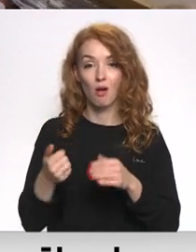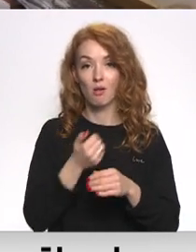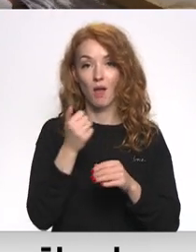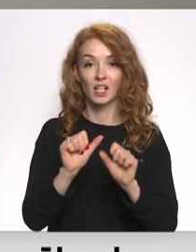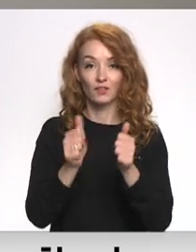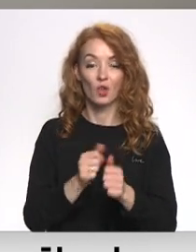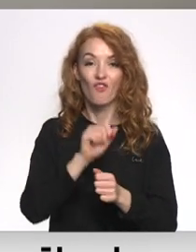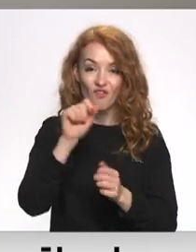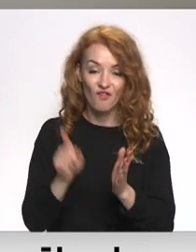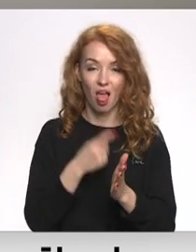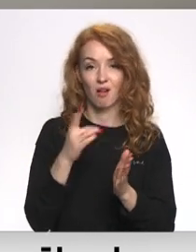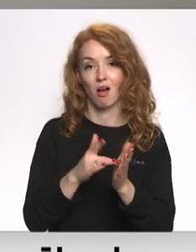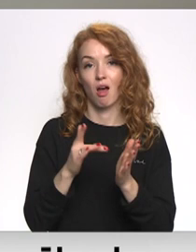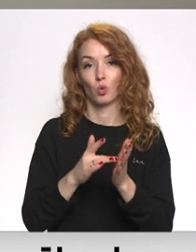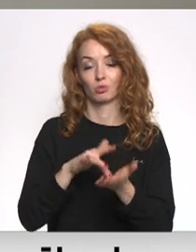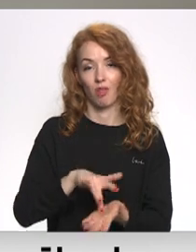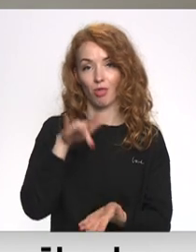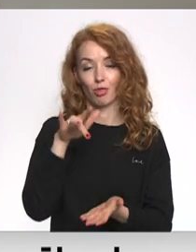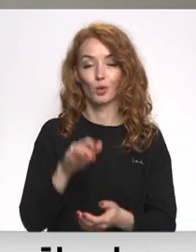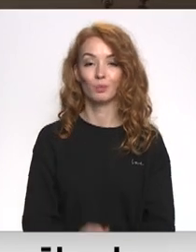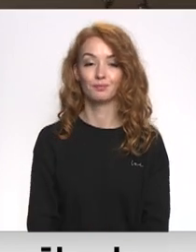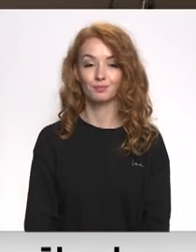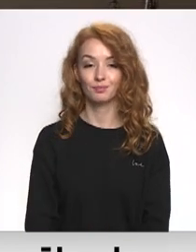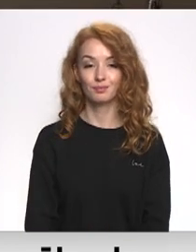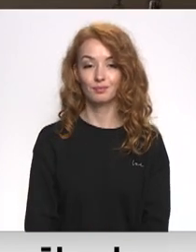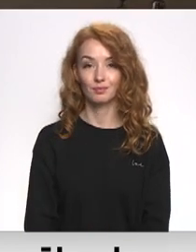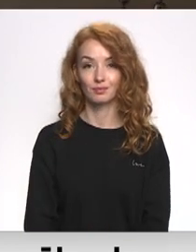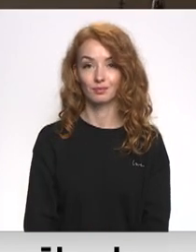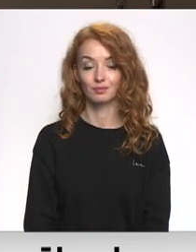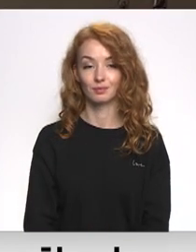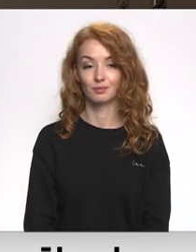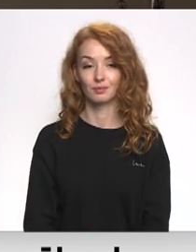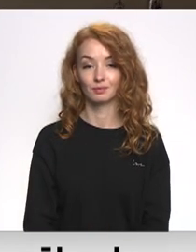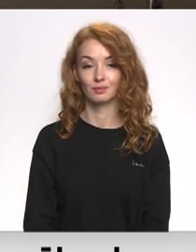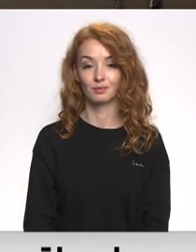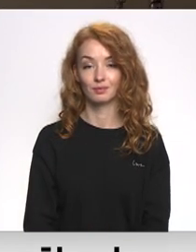izveidotu vēl vismaz vienu šādu centru. Ines Ķester, Justs Kurvins, TV Kurzeme.